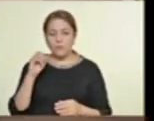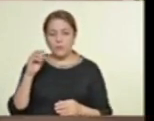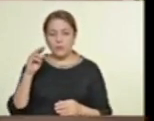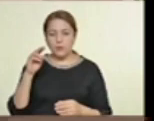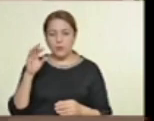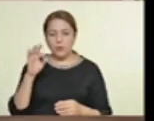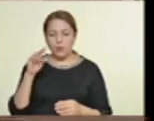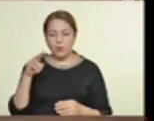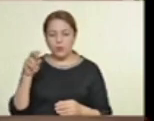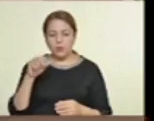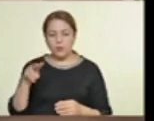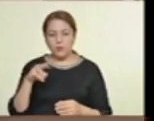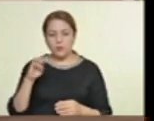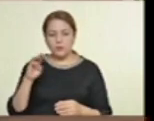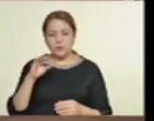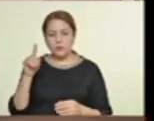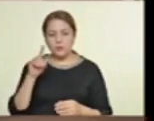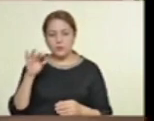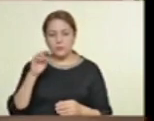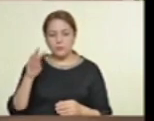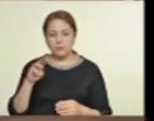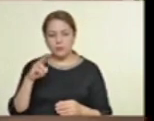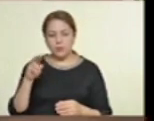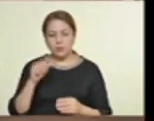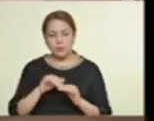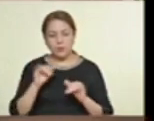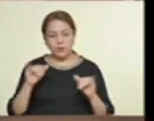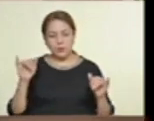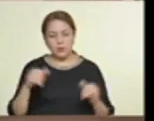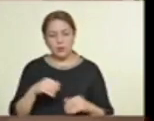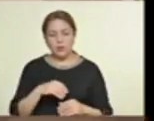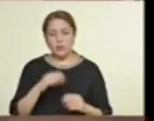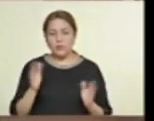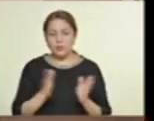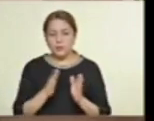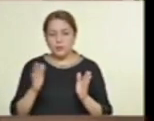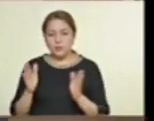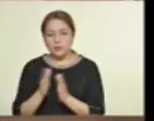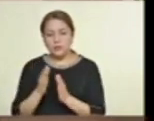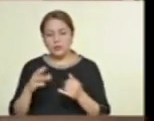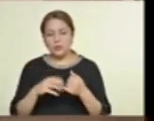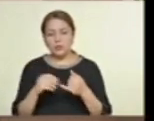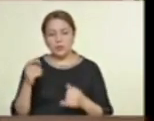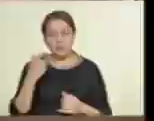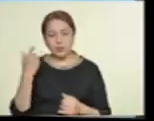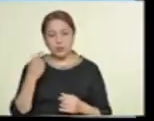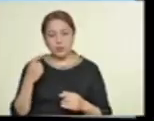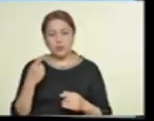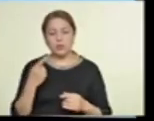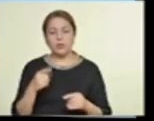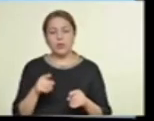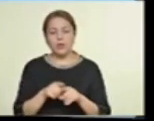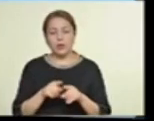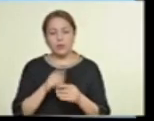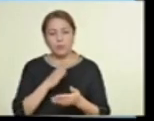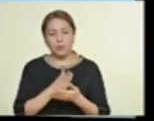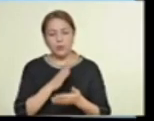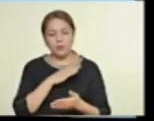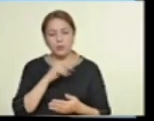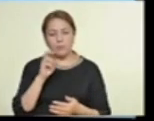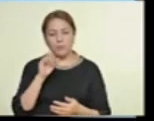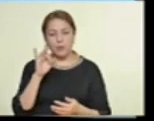tizimi asosida shakllangan bir necha kichik-kichik yer egaliklari ham mavjud edi. Ya'ni baron